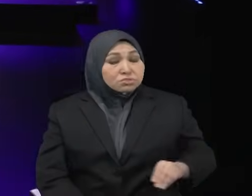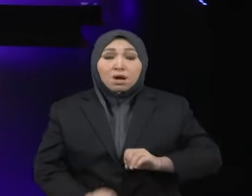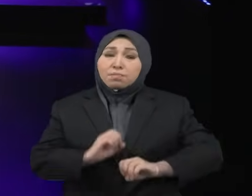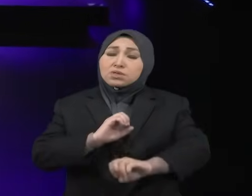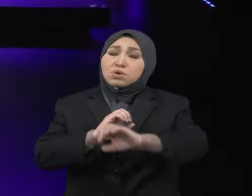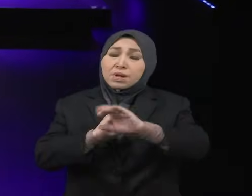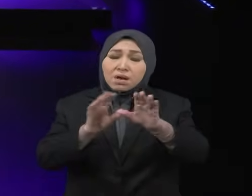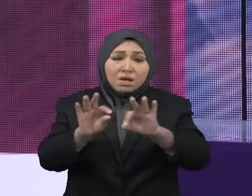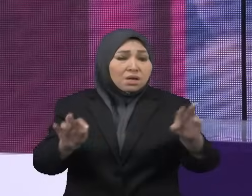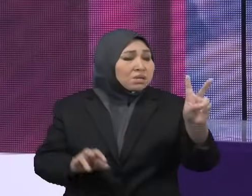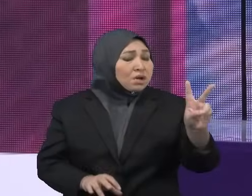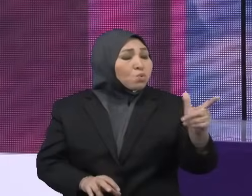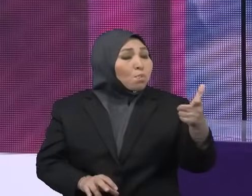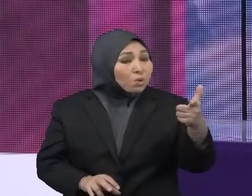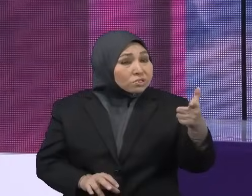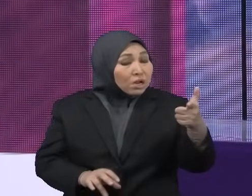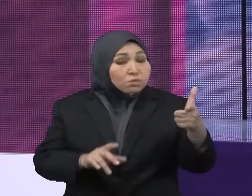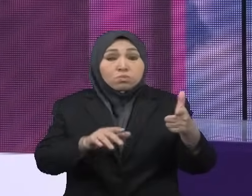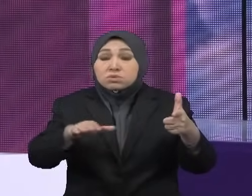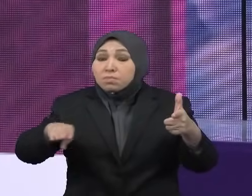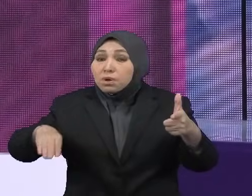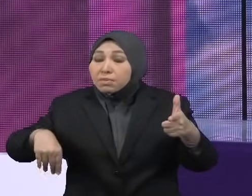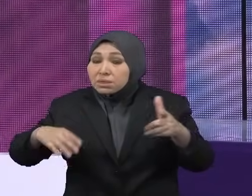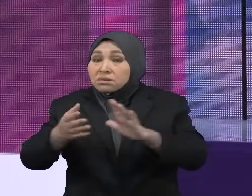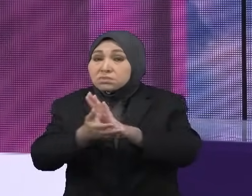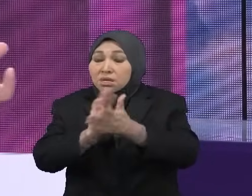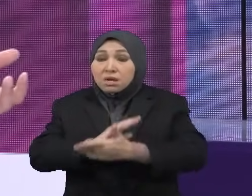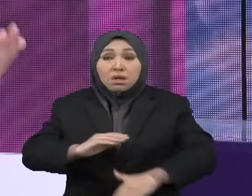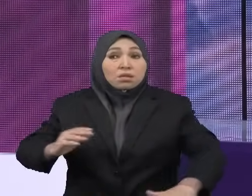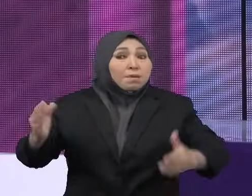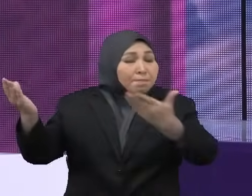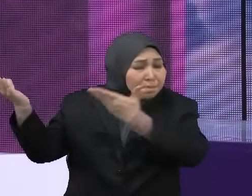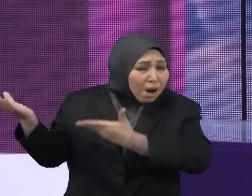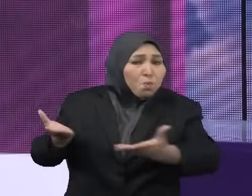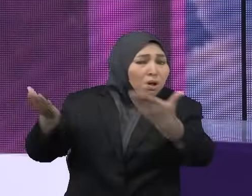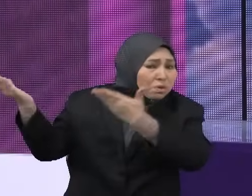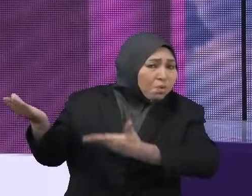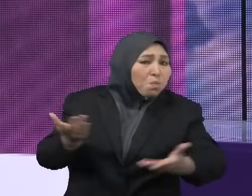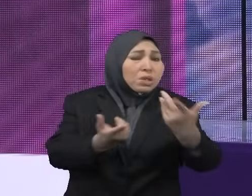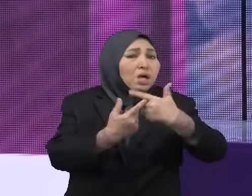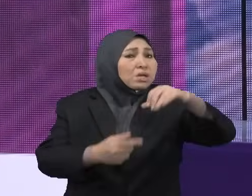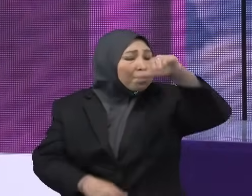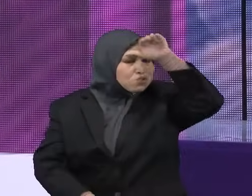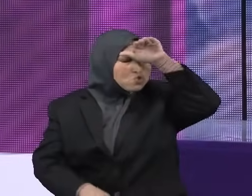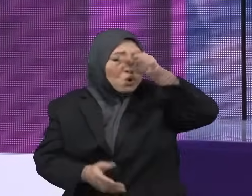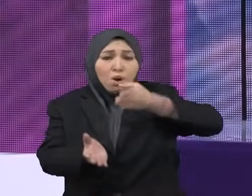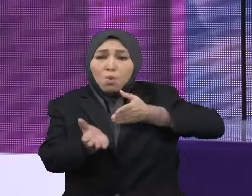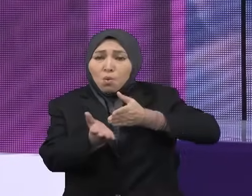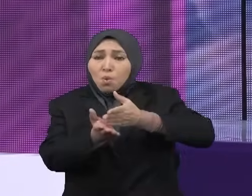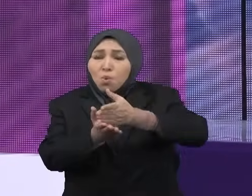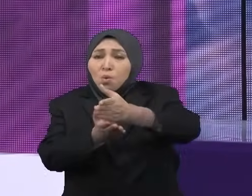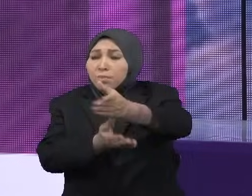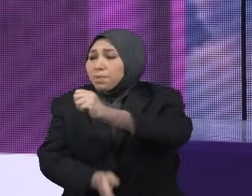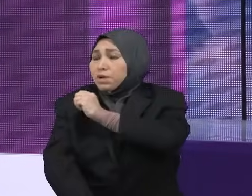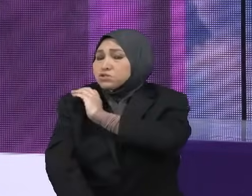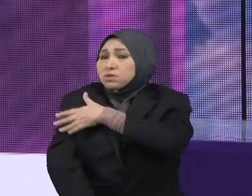ayat yang ke-21 sebelum ini agar mereka yang dibawa diselamatkan daripada Mesir menuju ke Palestin, ke Baitul Maqdis